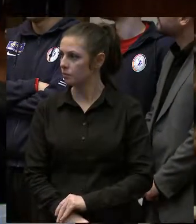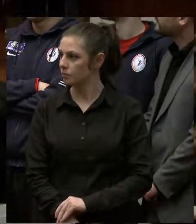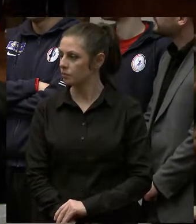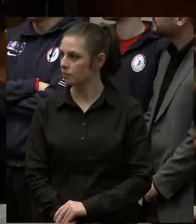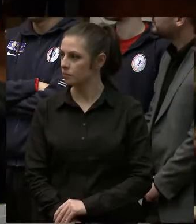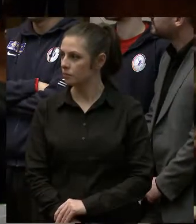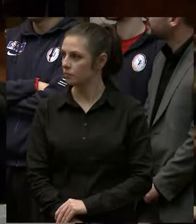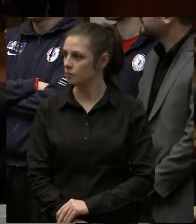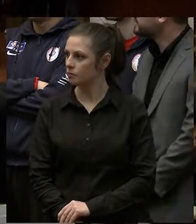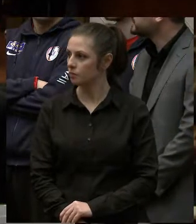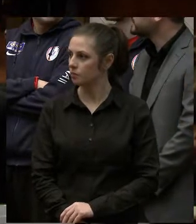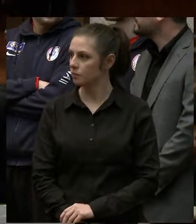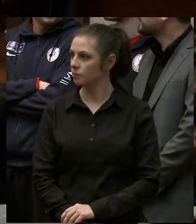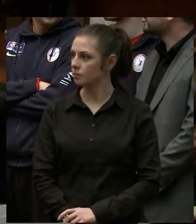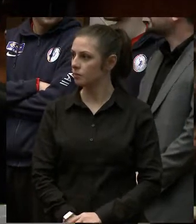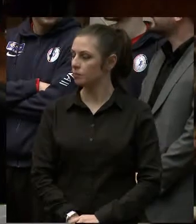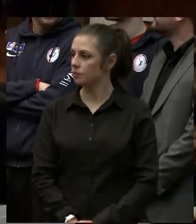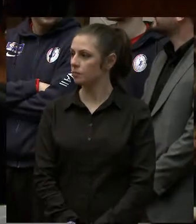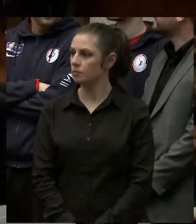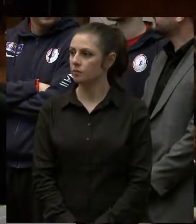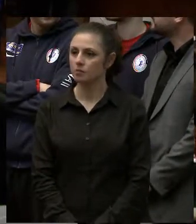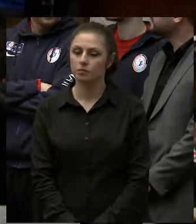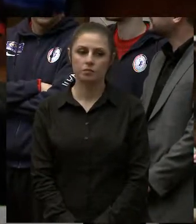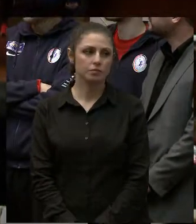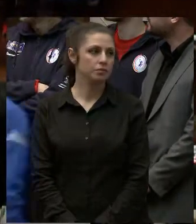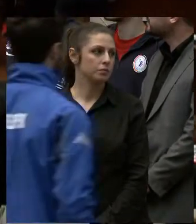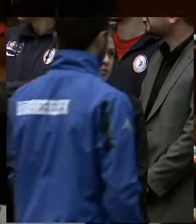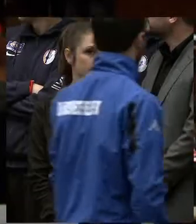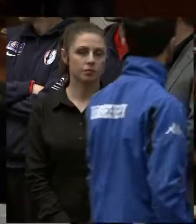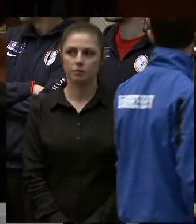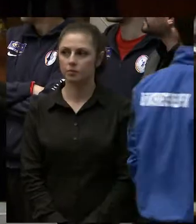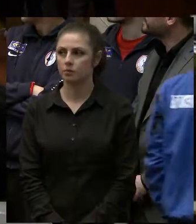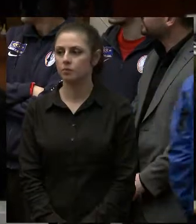biraz aşağı gelsin. Televizyon ekranına giremezsiniz. Aşağı kalın, gelin biraz.